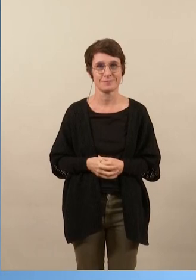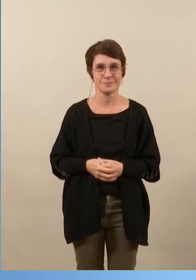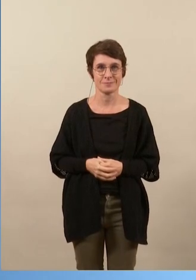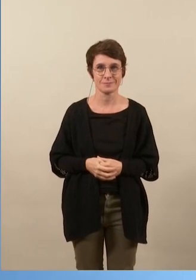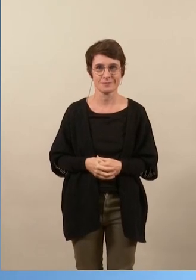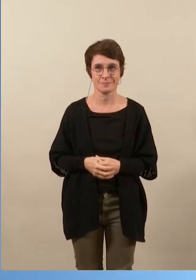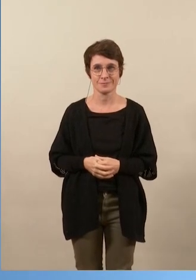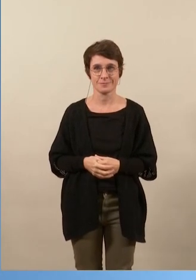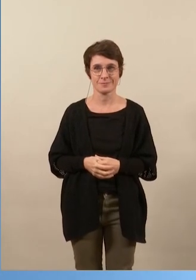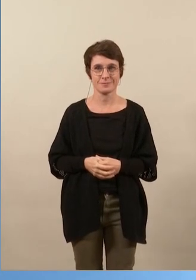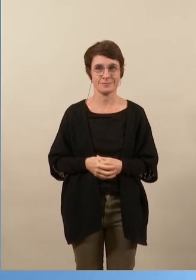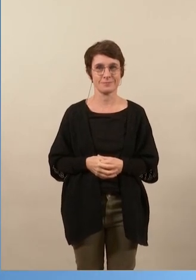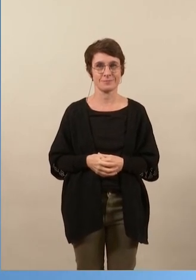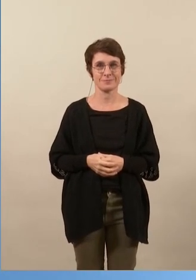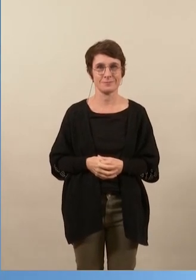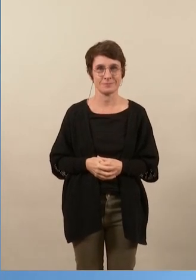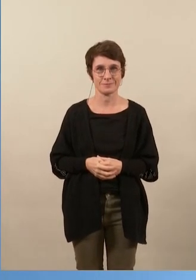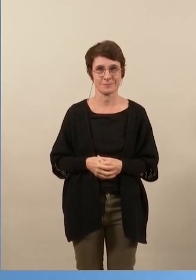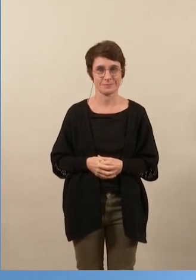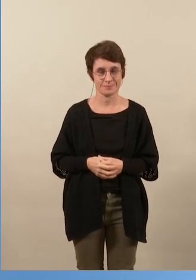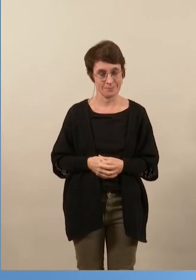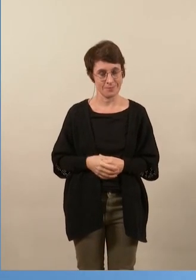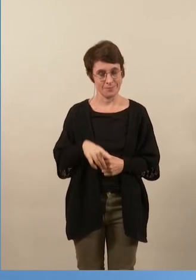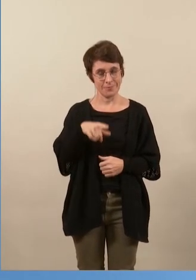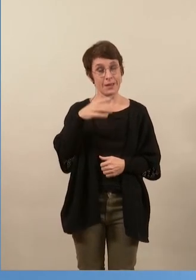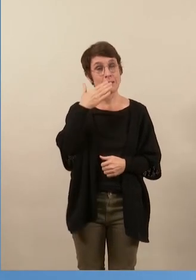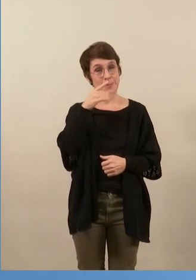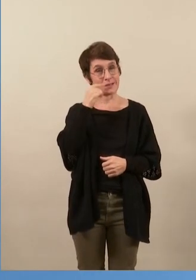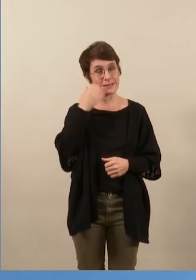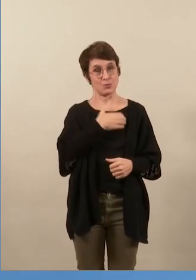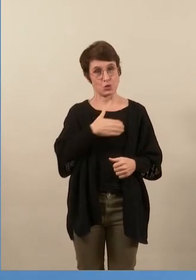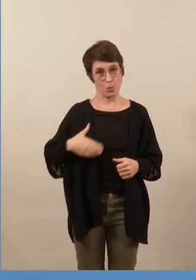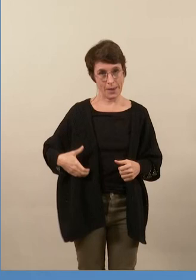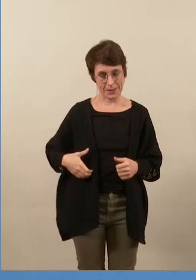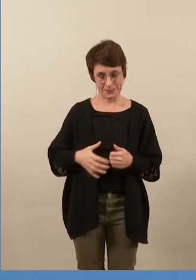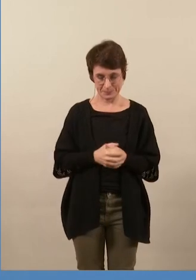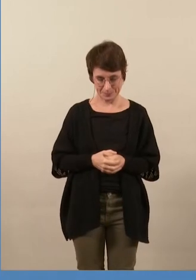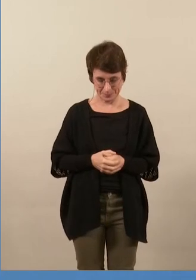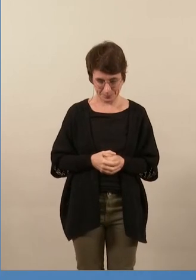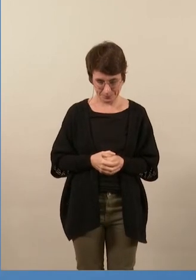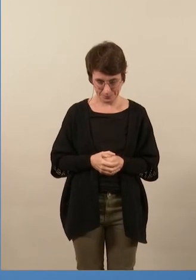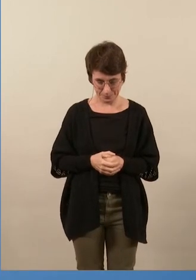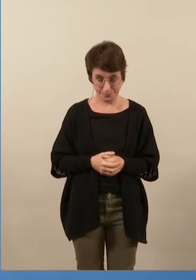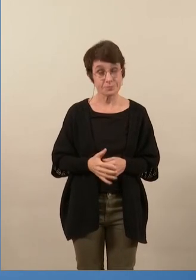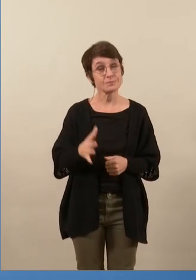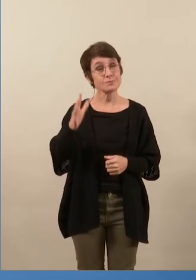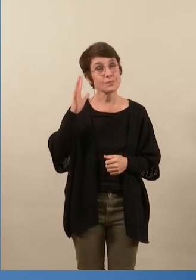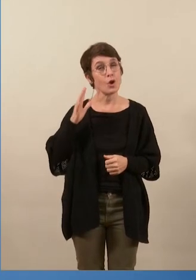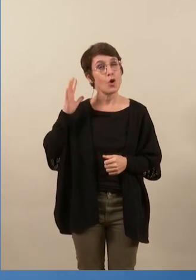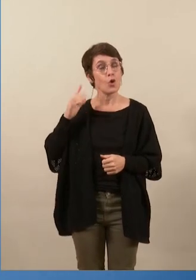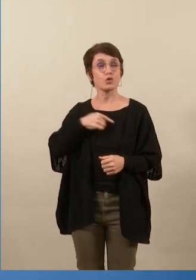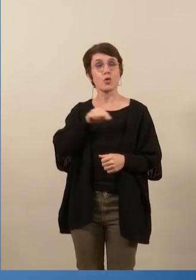gentil merci Monsieur le Maire sans utiliser à l'époque le gros mot d'insincérité